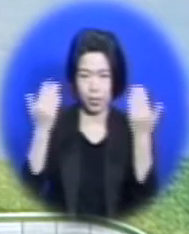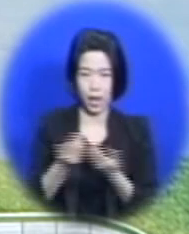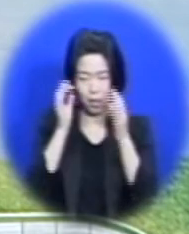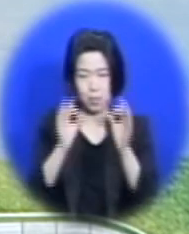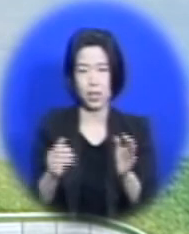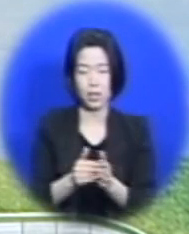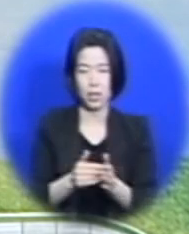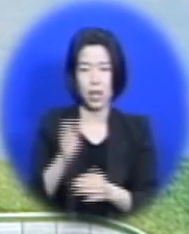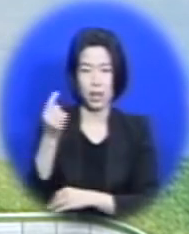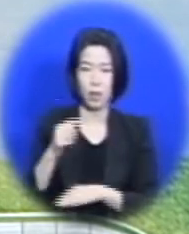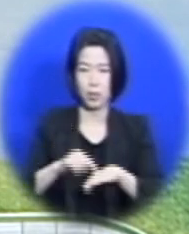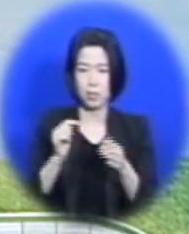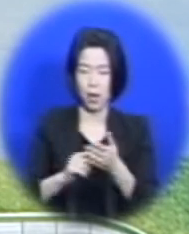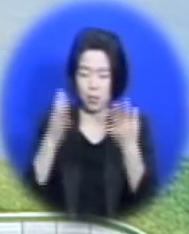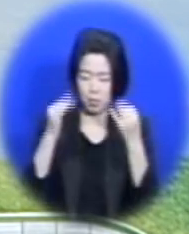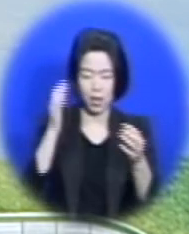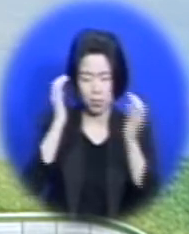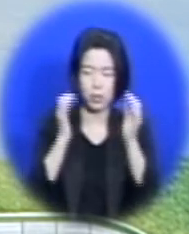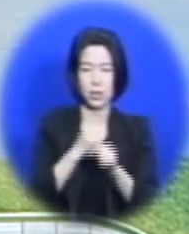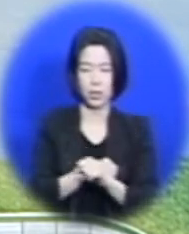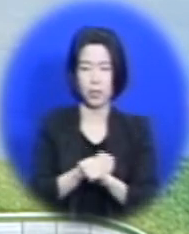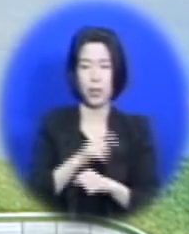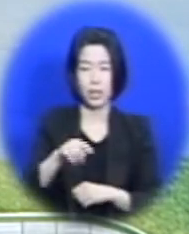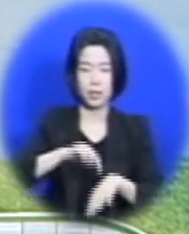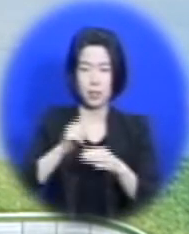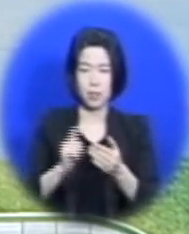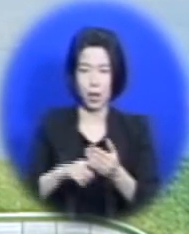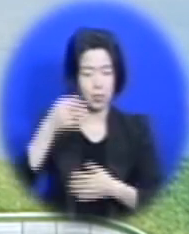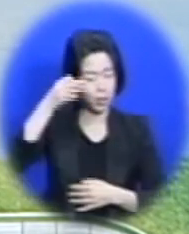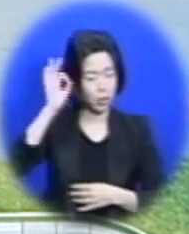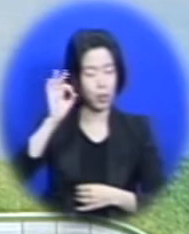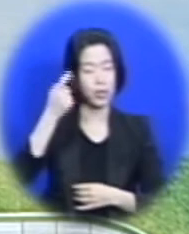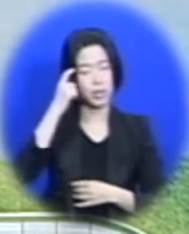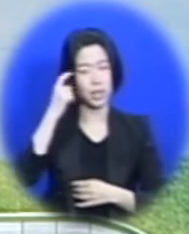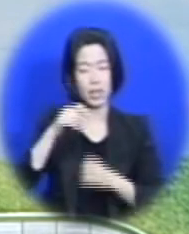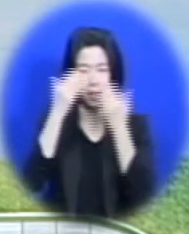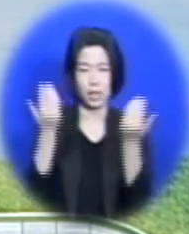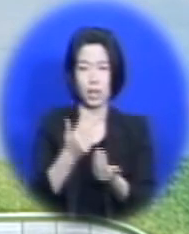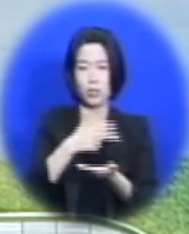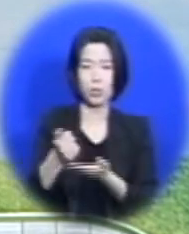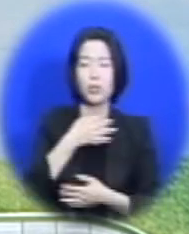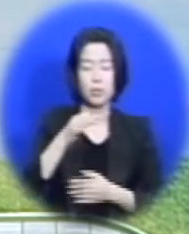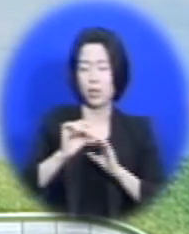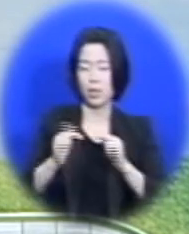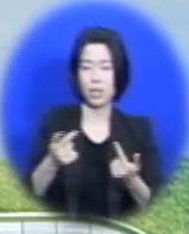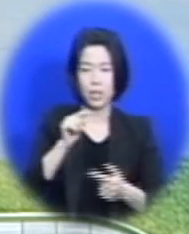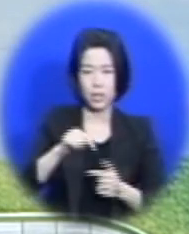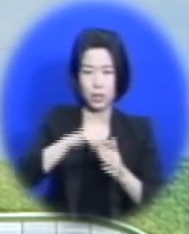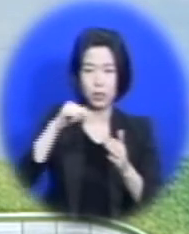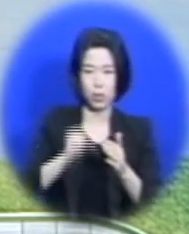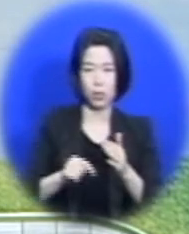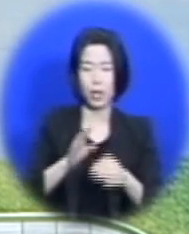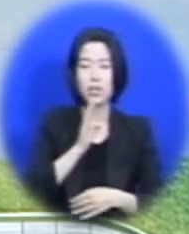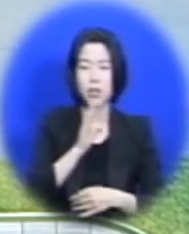얼마나 복잡했습니까? 그러나 그 마음에 떠오르는 생각이 다 주님의 음성이 아닙니다. 그 속에